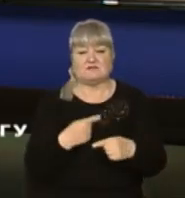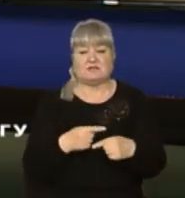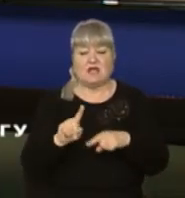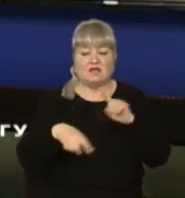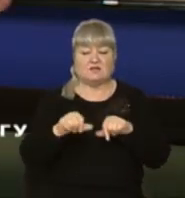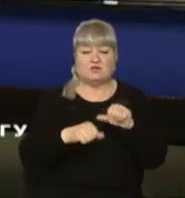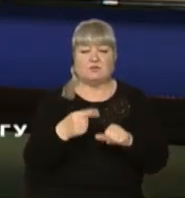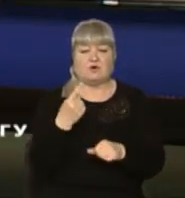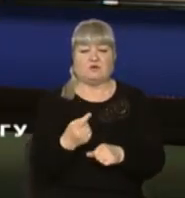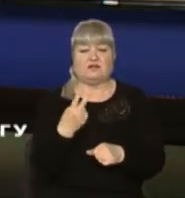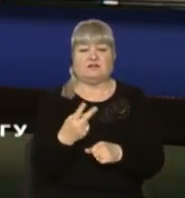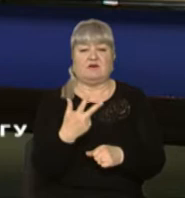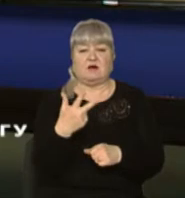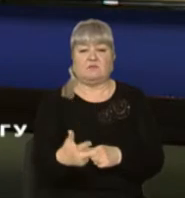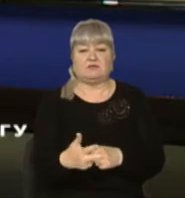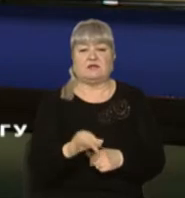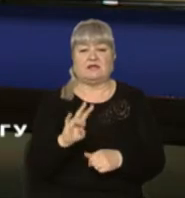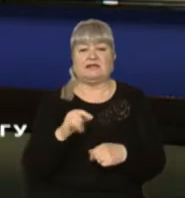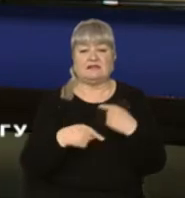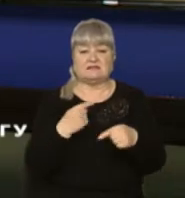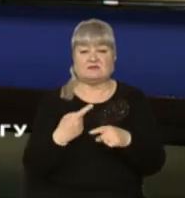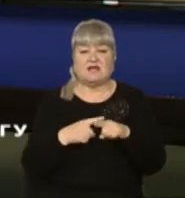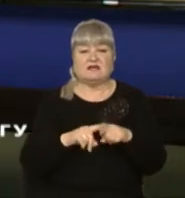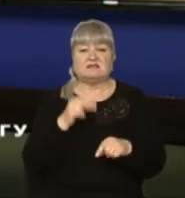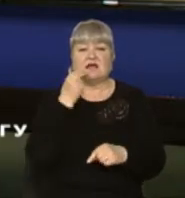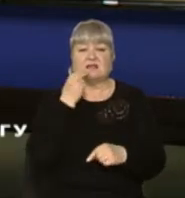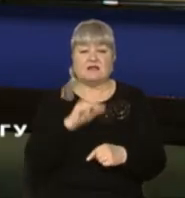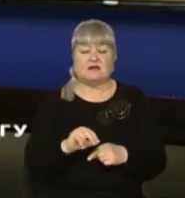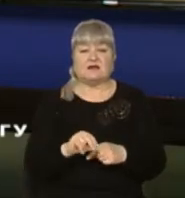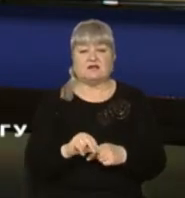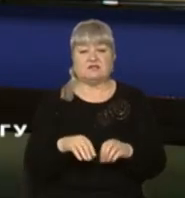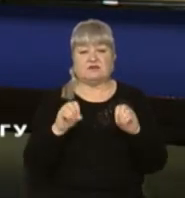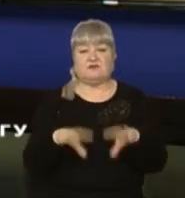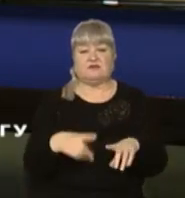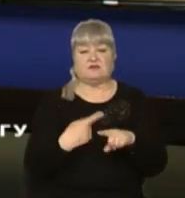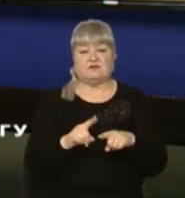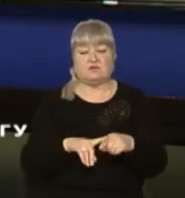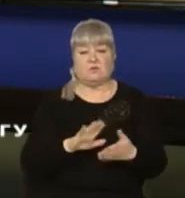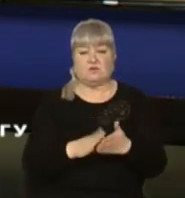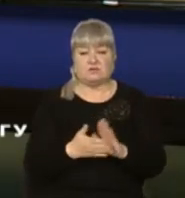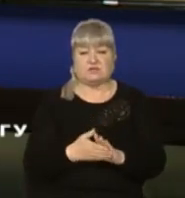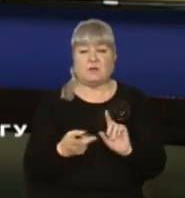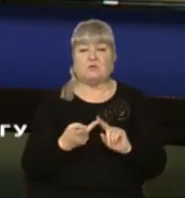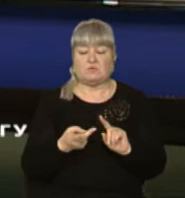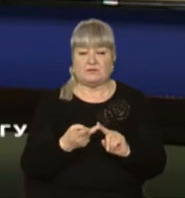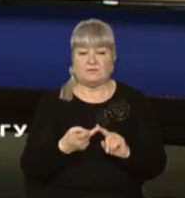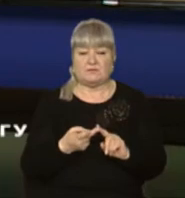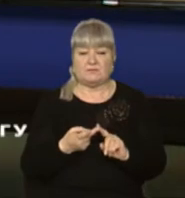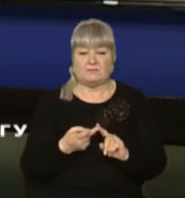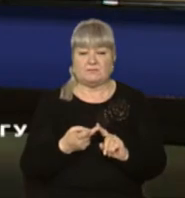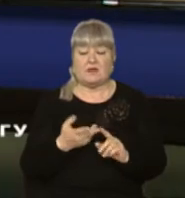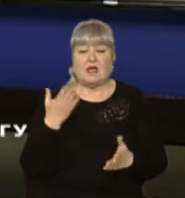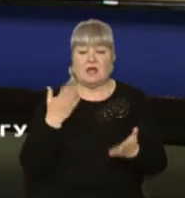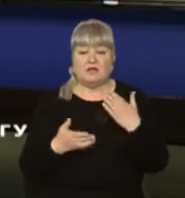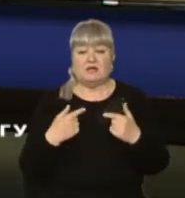знову 1, 2 або 3, раз і назавжди. Це є найкращий вихід з цього положення. По-друге, навіть якщо